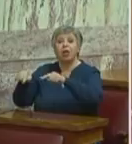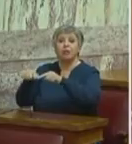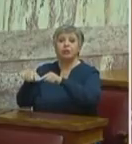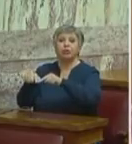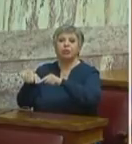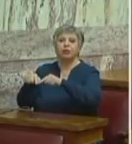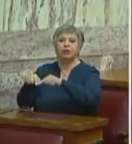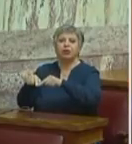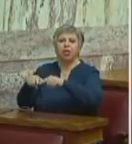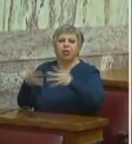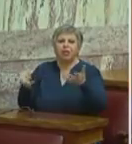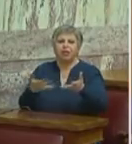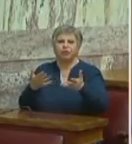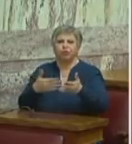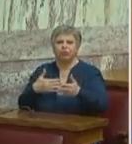τελειώσατε. Αυτό ακούσαμε.